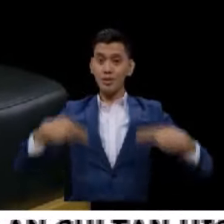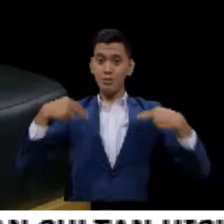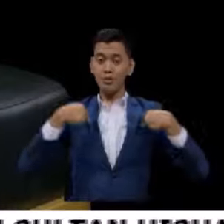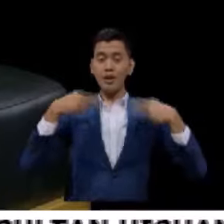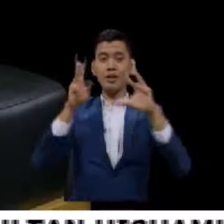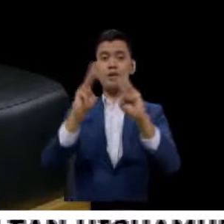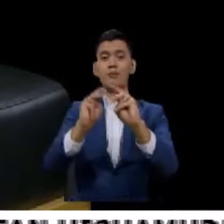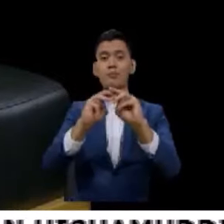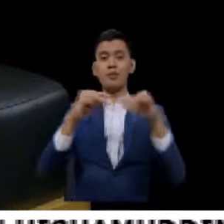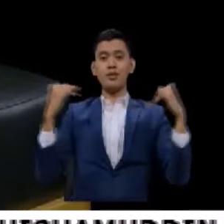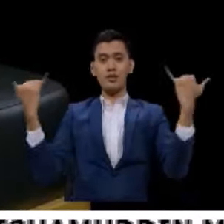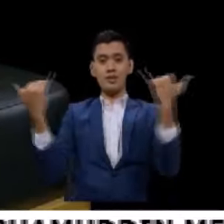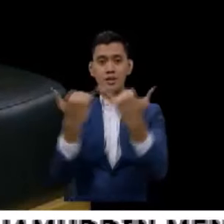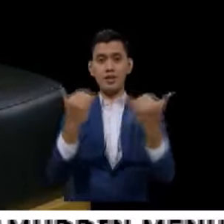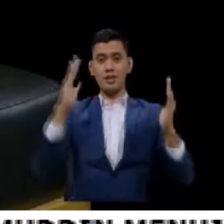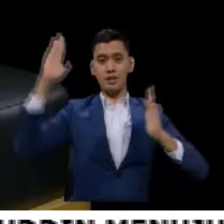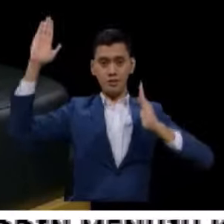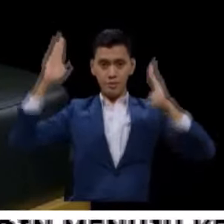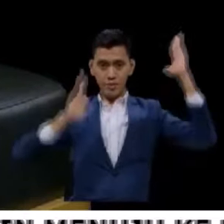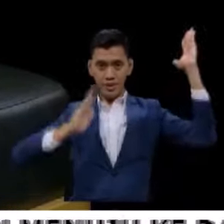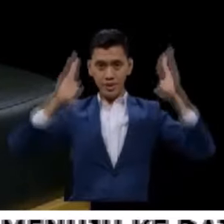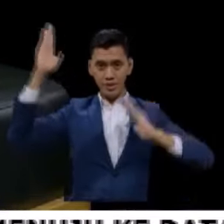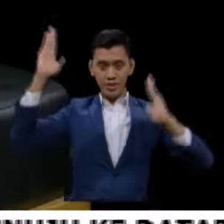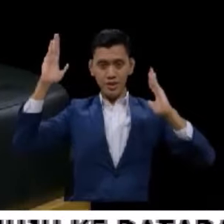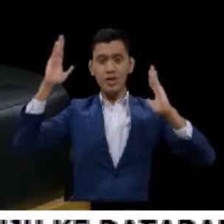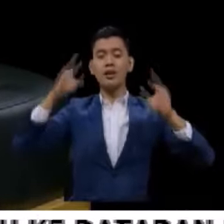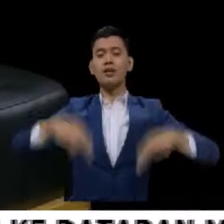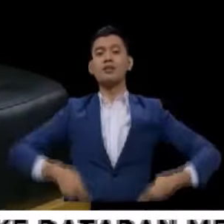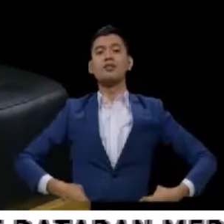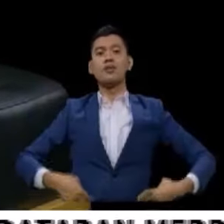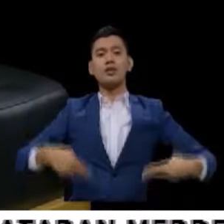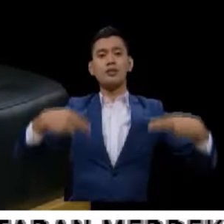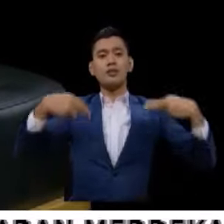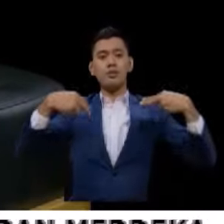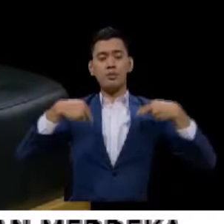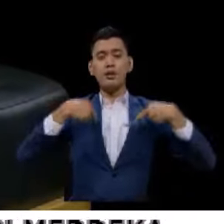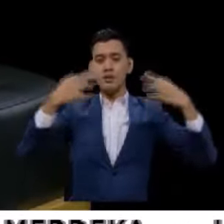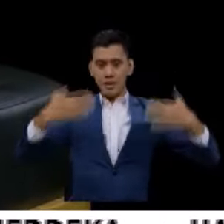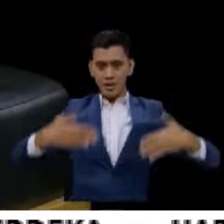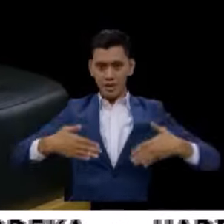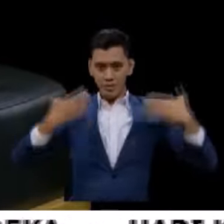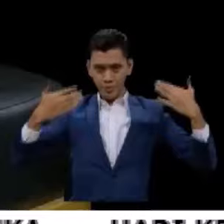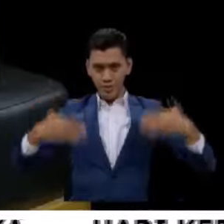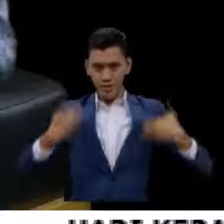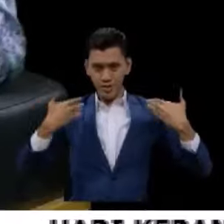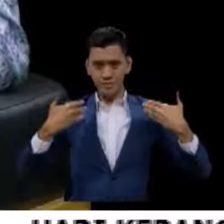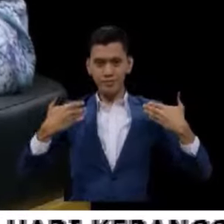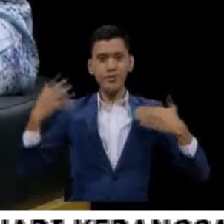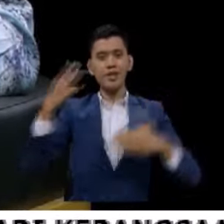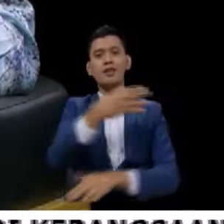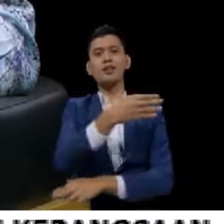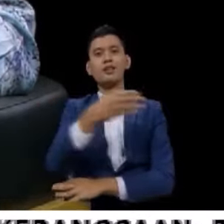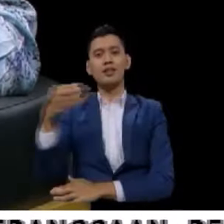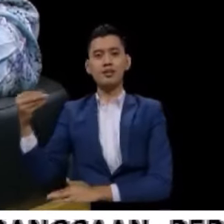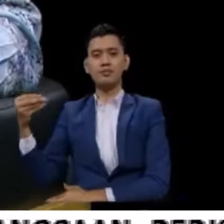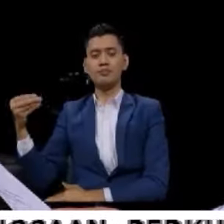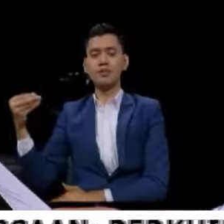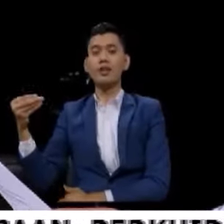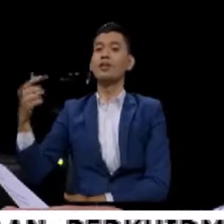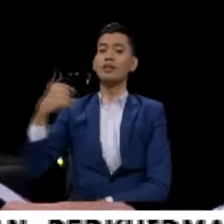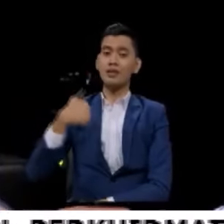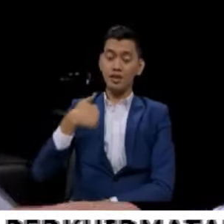masyarakat di Malaysianya kehidupan mereka itu kehidupan yang Harmoni dan vokal itu yang